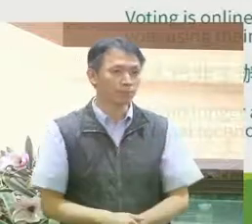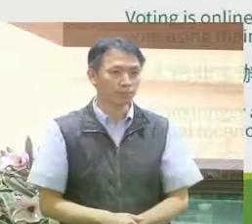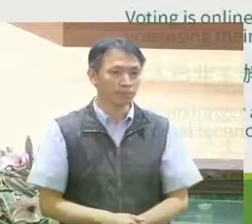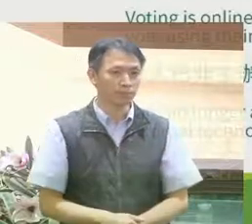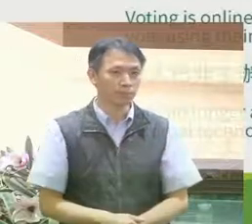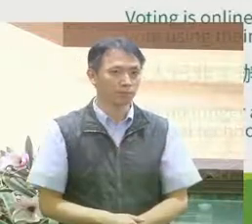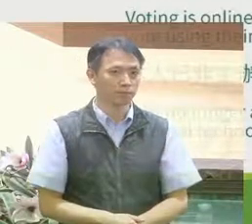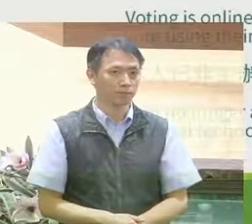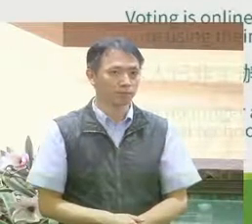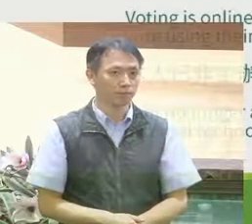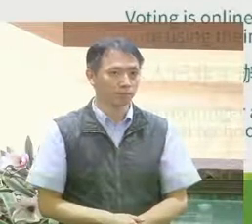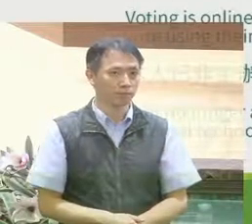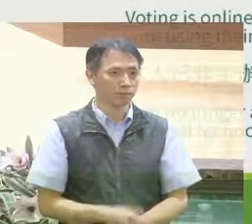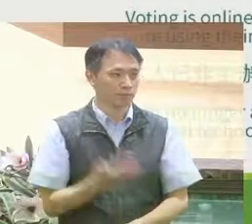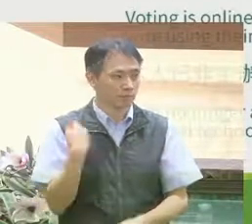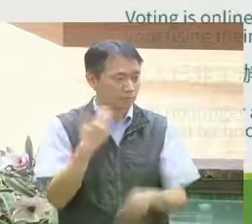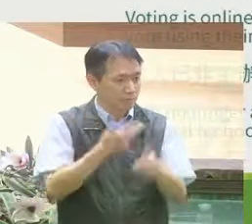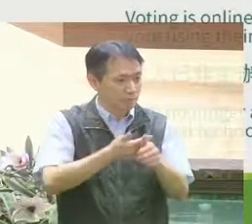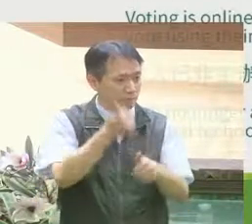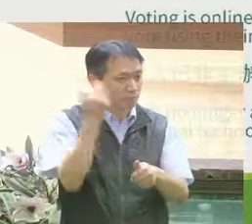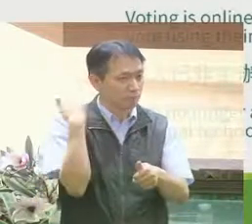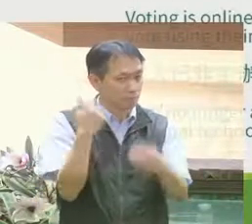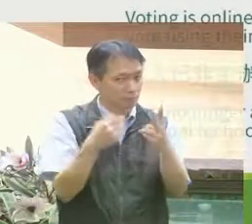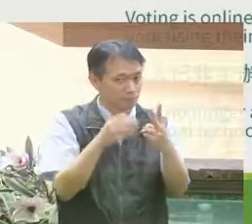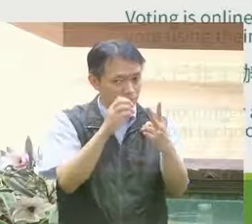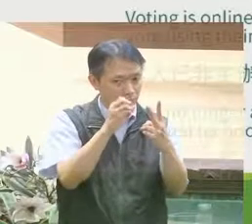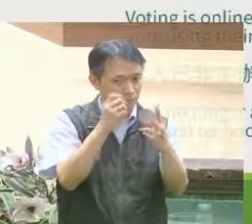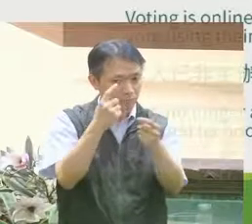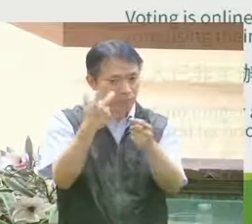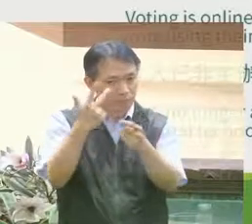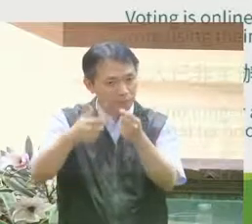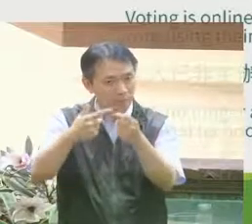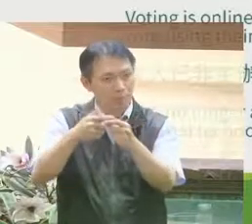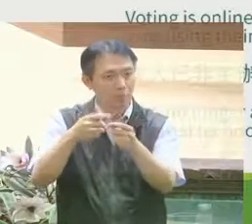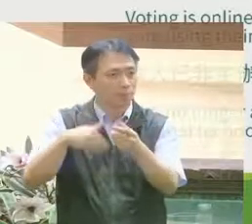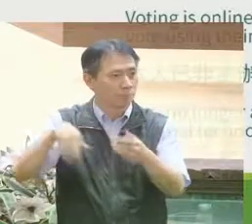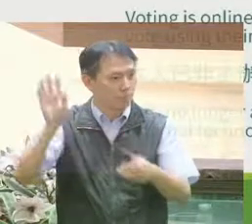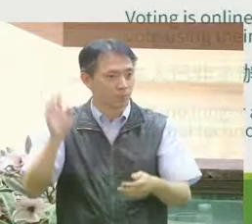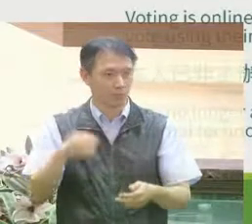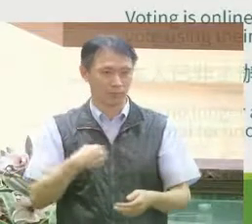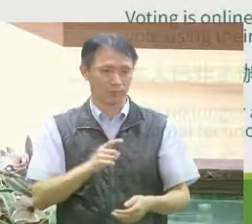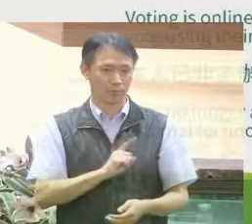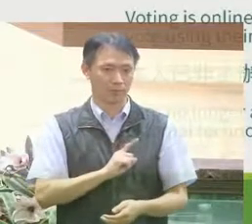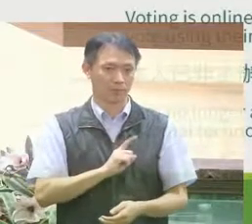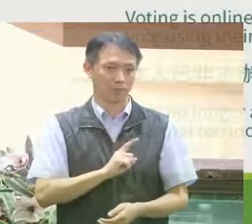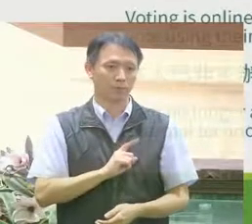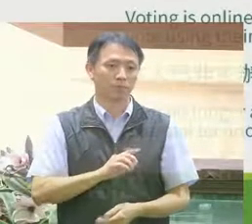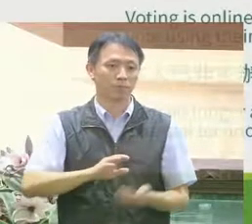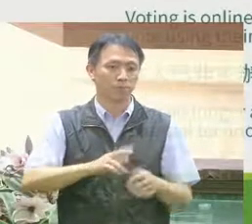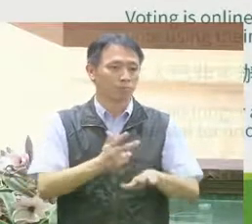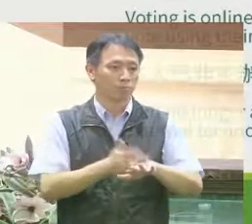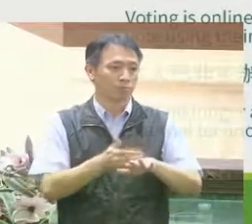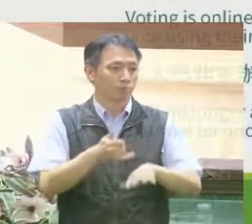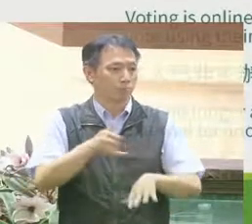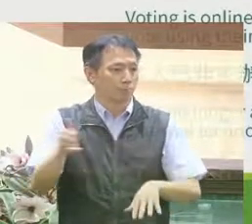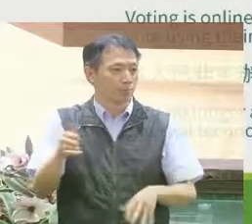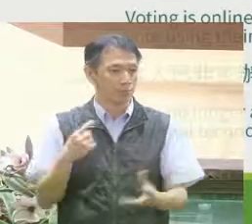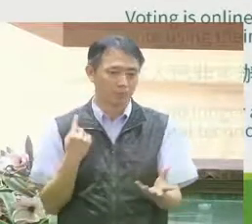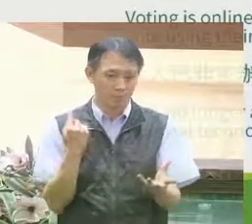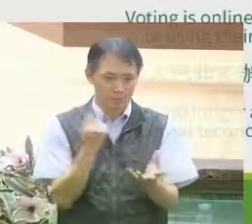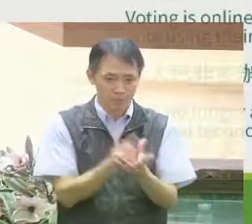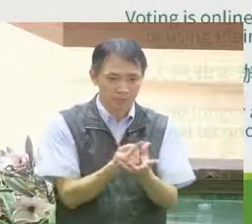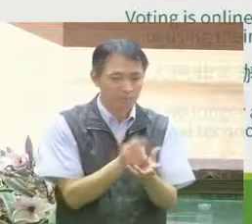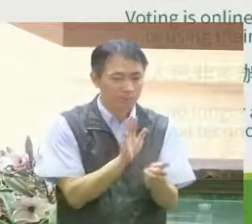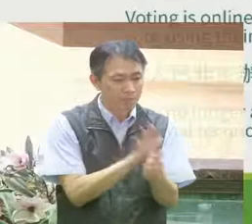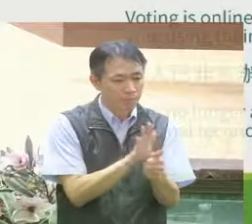经是学社的理事长，但我在2017年已经离开了。我本次是以外部技术提供者的身份参与投票